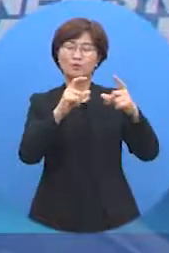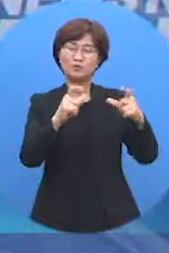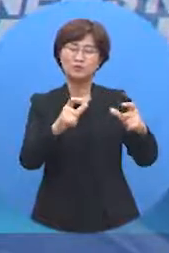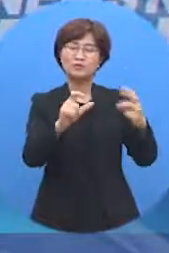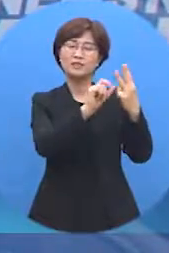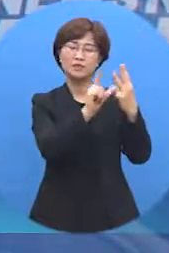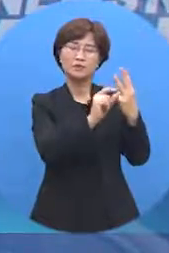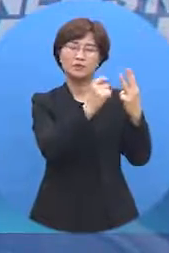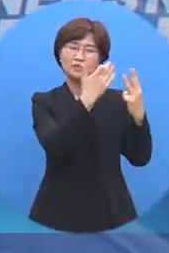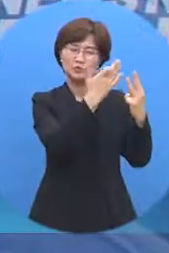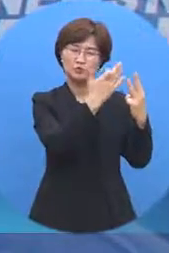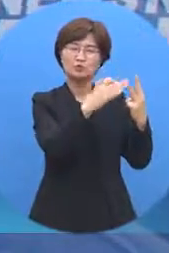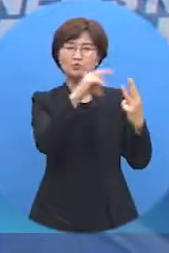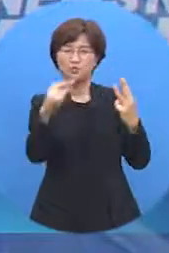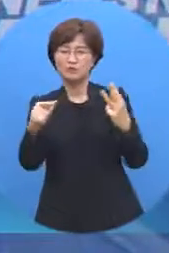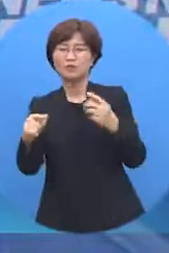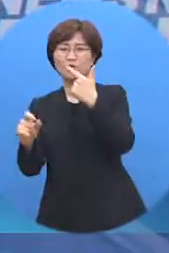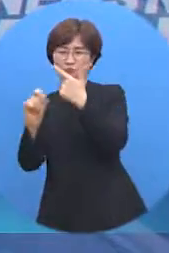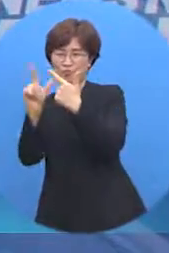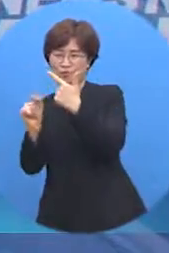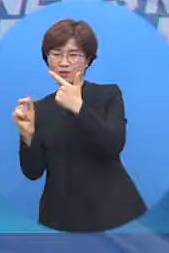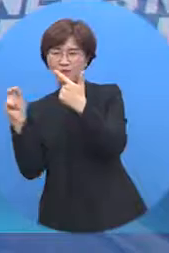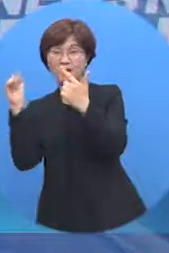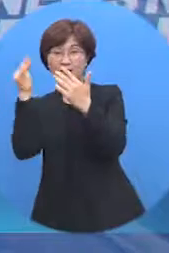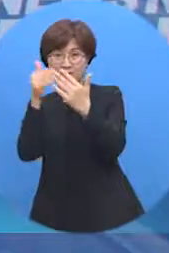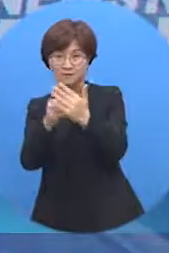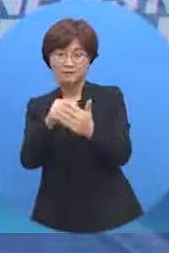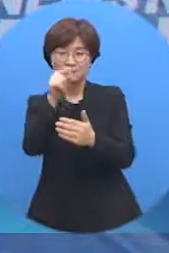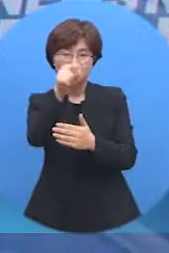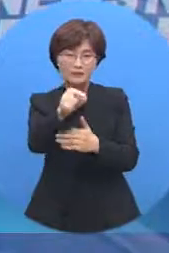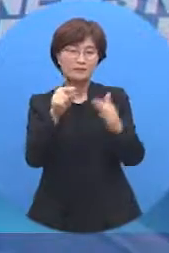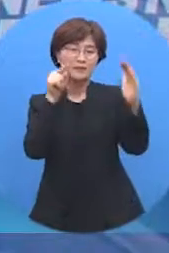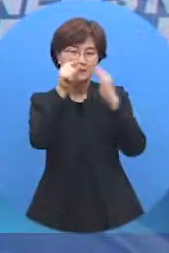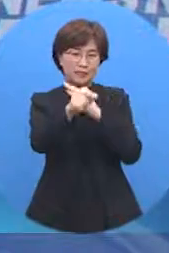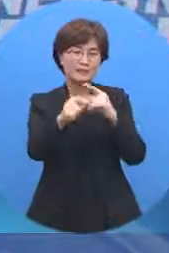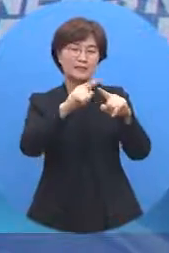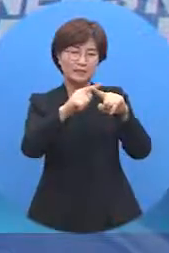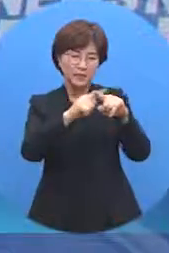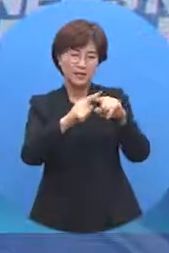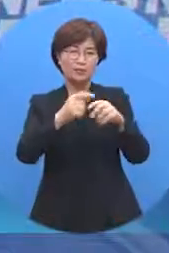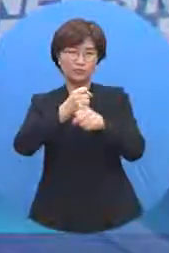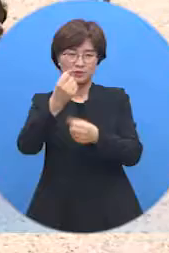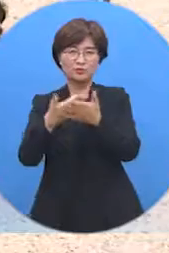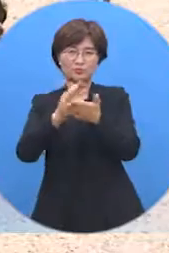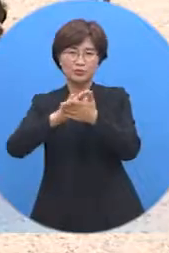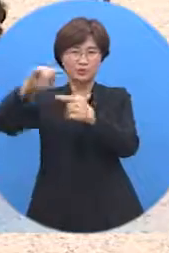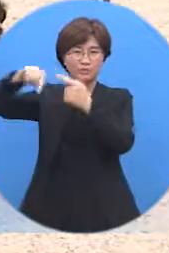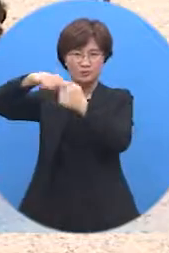동대문구는 3월 19일부터 6월까지 찾아가는 칼갈이 우산 수리센터를 운영합니다.